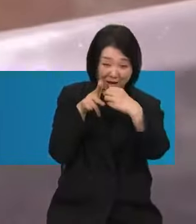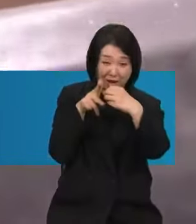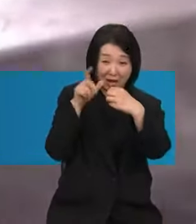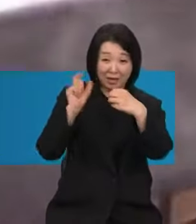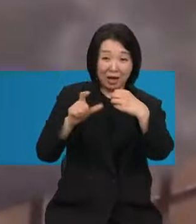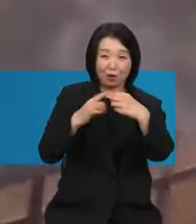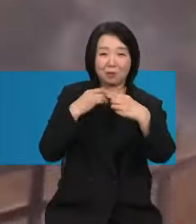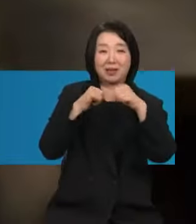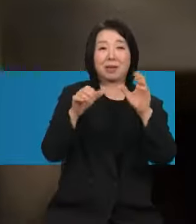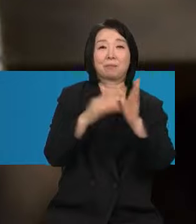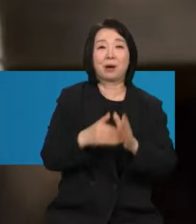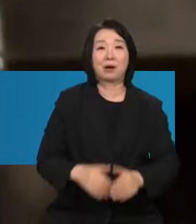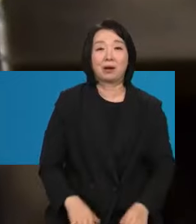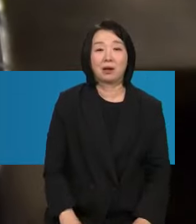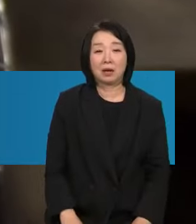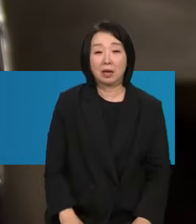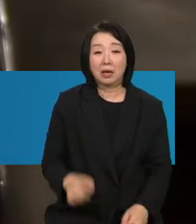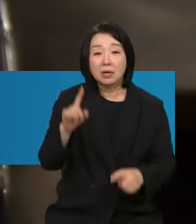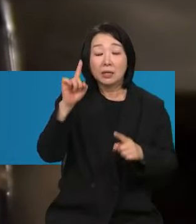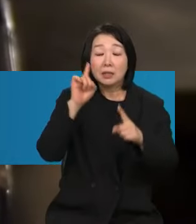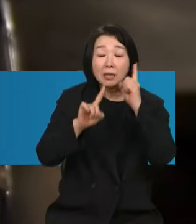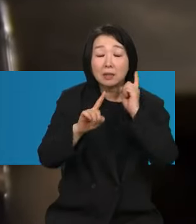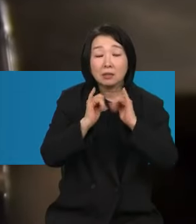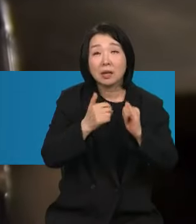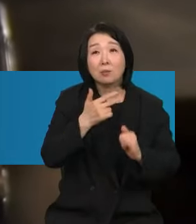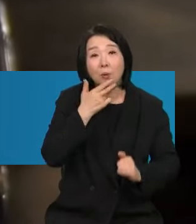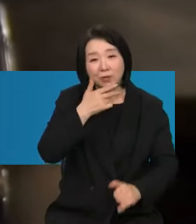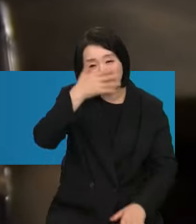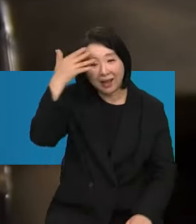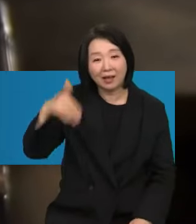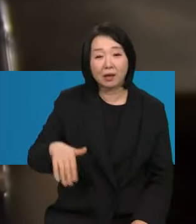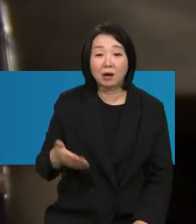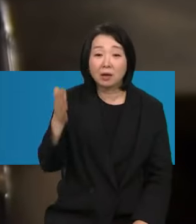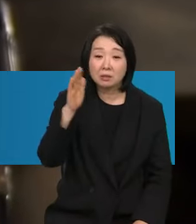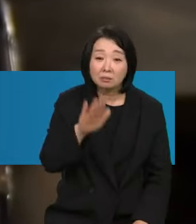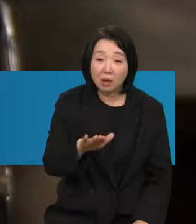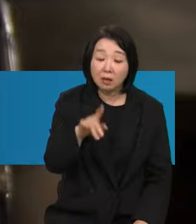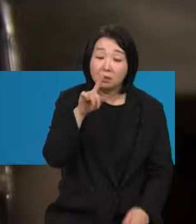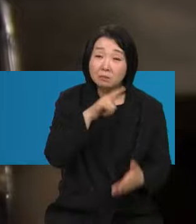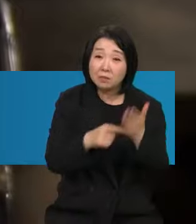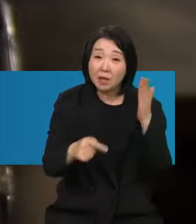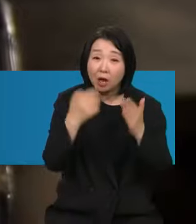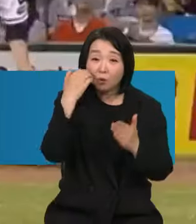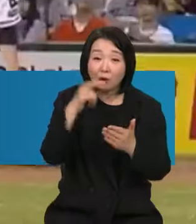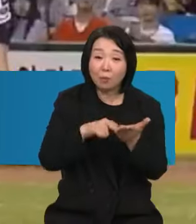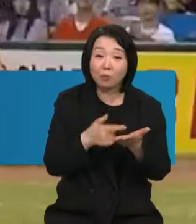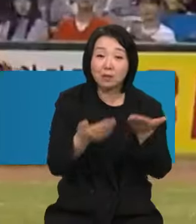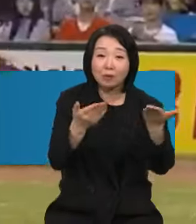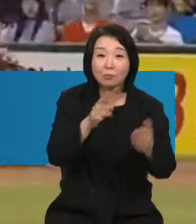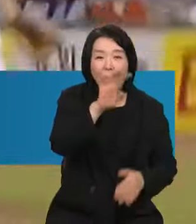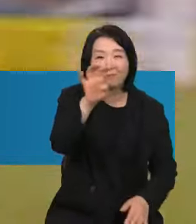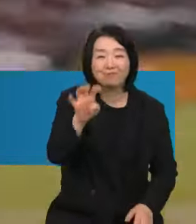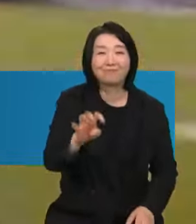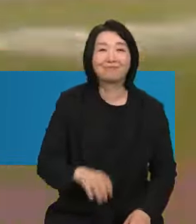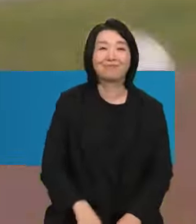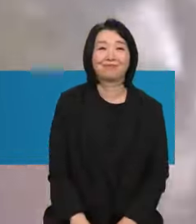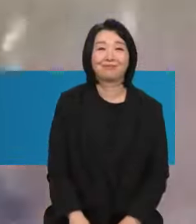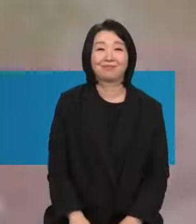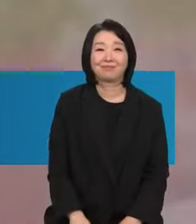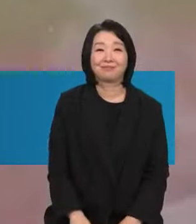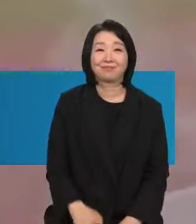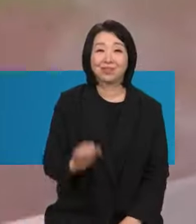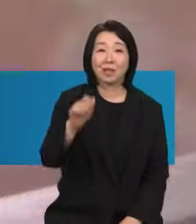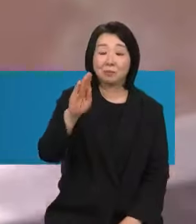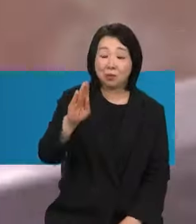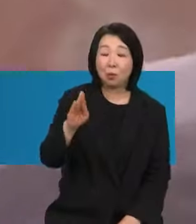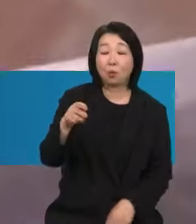유리만 망가졌습니다. 다친 사람이 없으니 참 다행이죠. 그런데 이 피해는 누가 보상할지 궁금하긴 하네요.